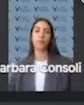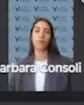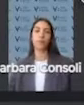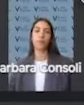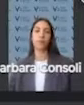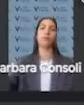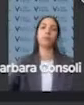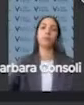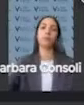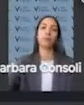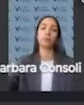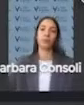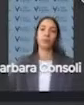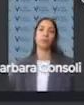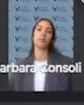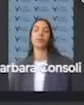diciamo,